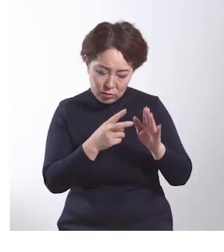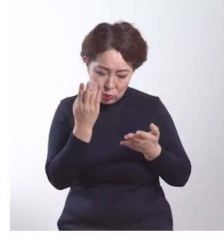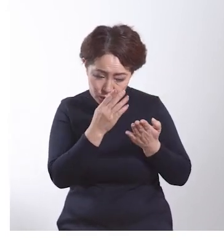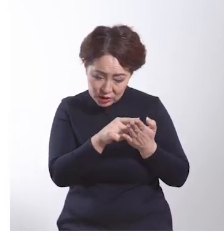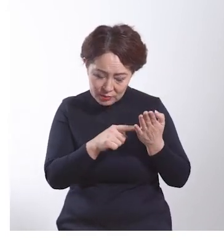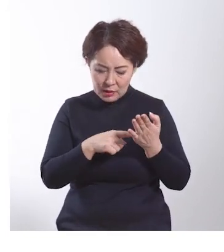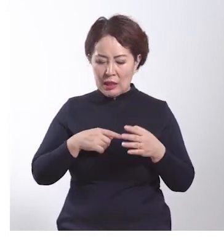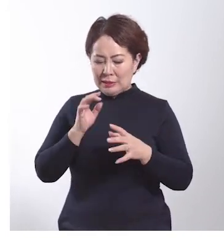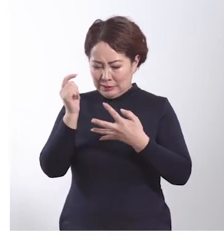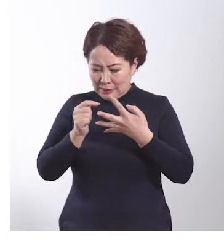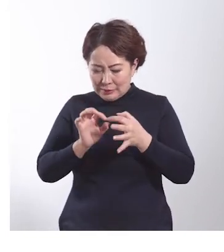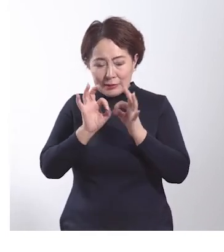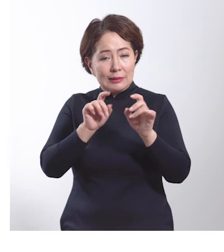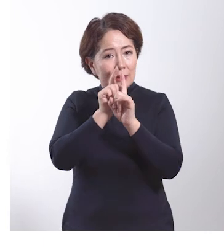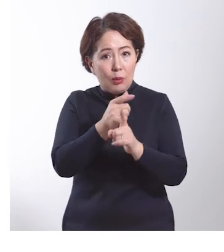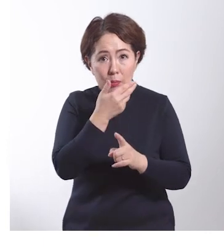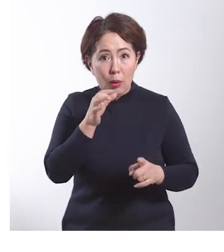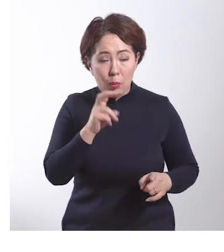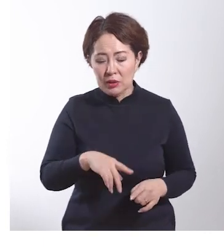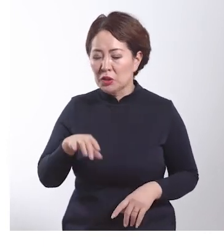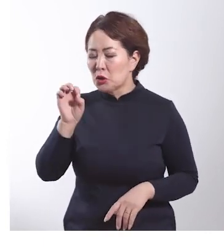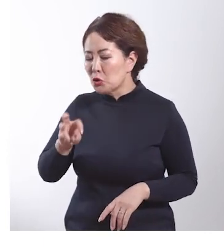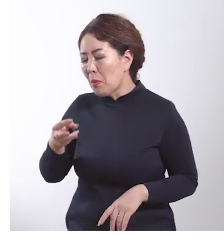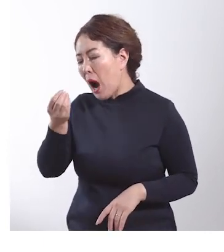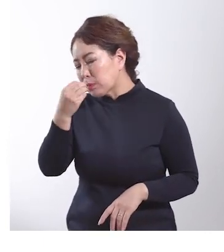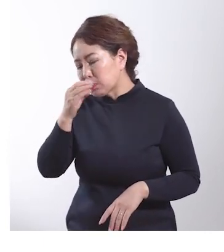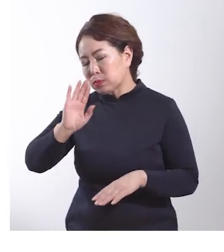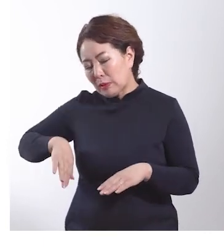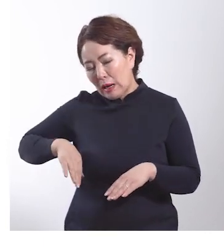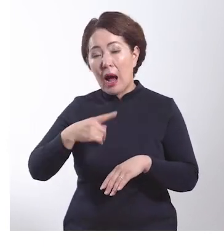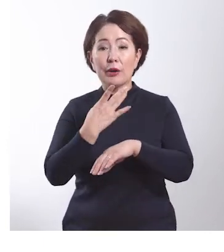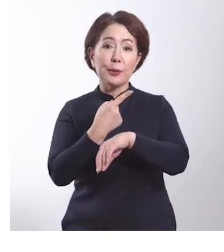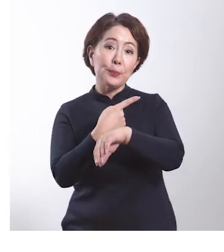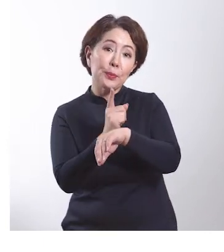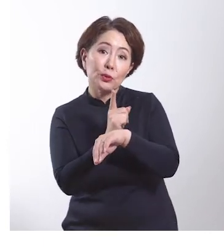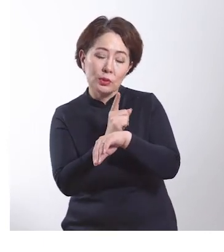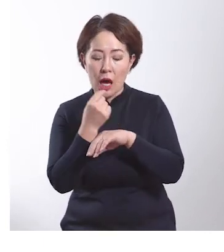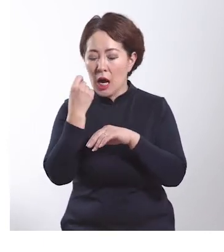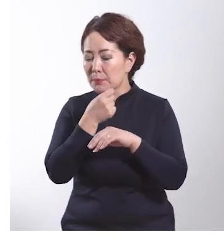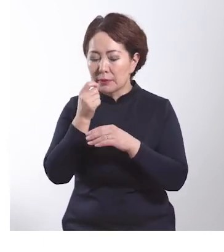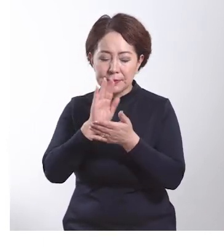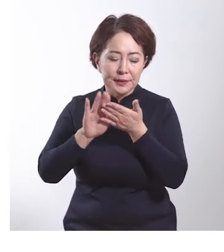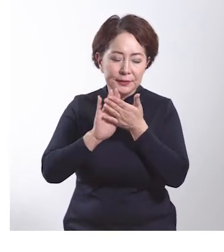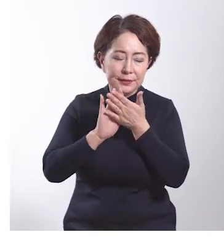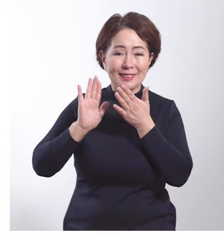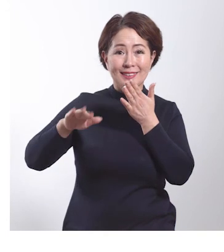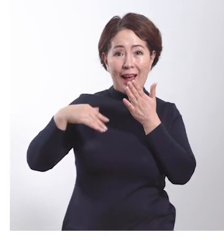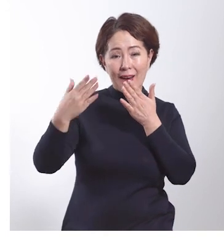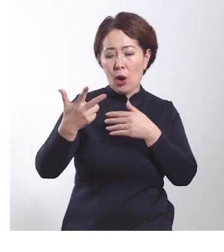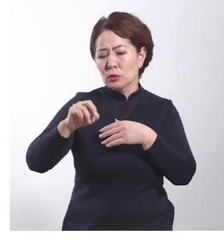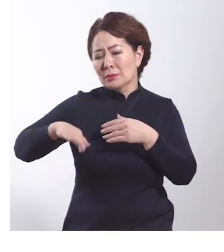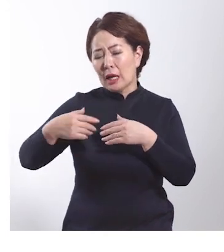шинжилгээг зааврын дагуу хийгээгүй бол ямар нэгэн зүйл идэж ууснаас хойш 15 минут, амны хөндий цэвэрлэх бүтээгдэхүүн